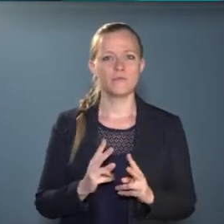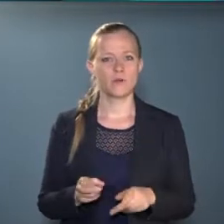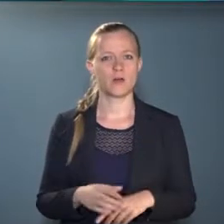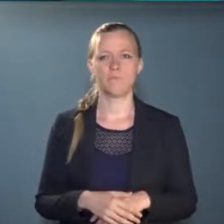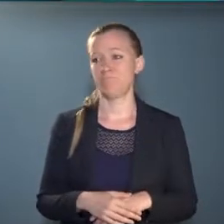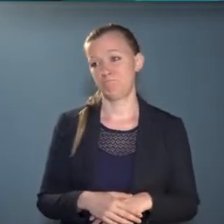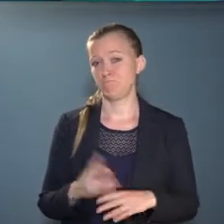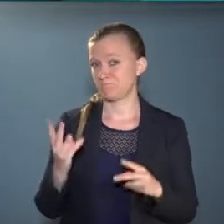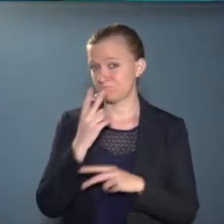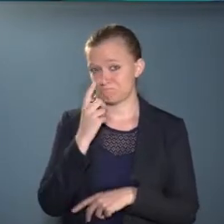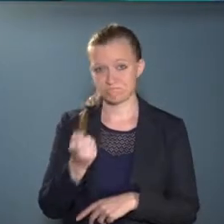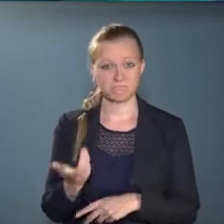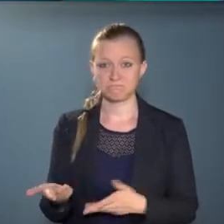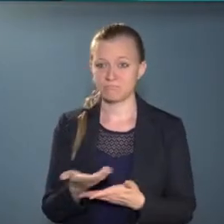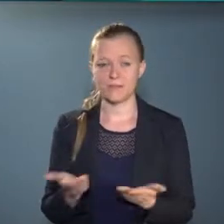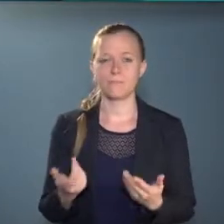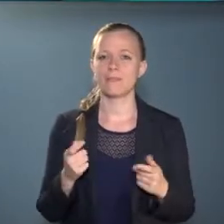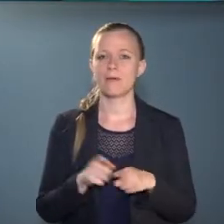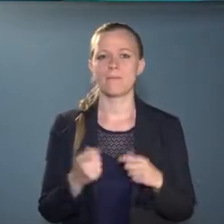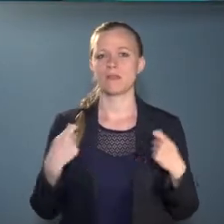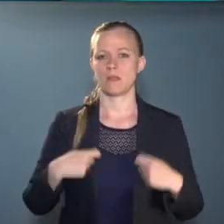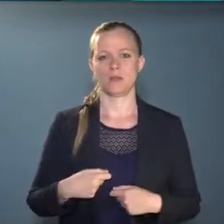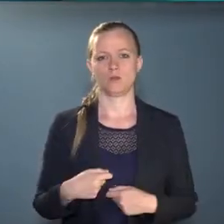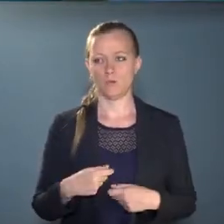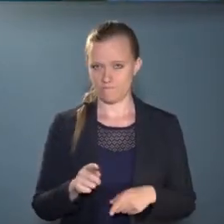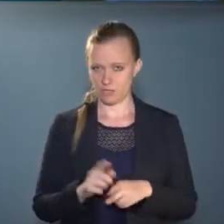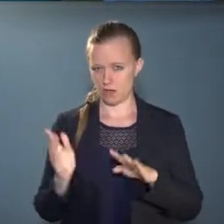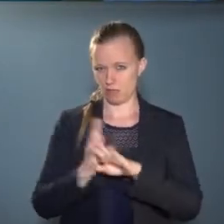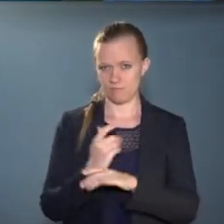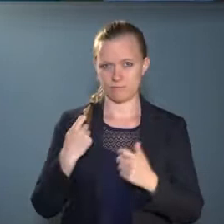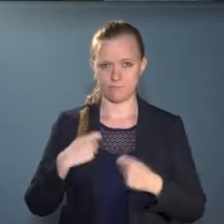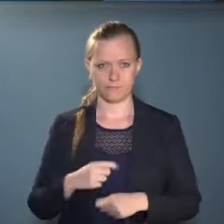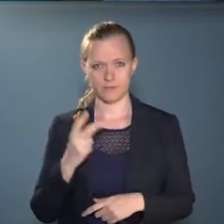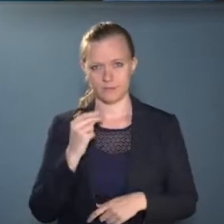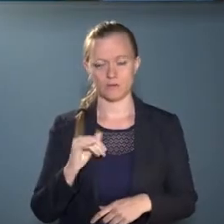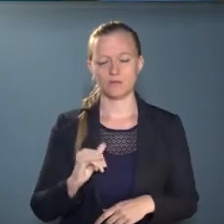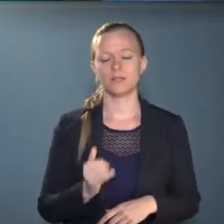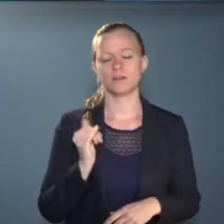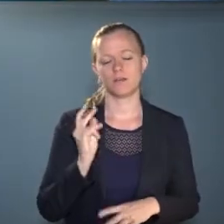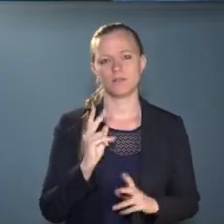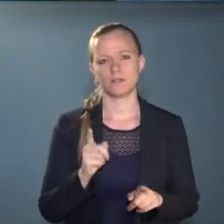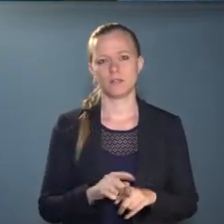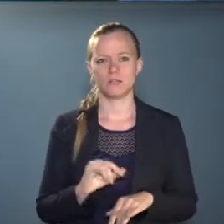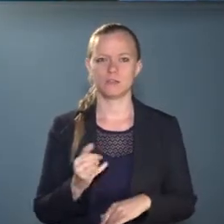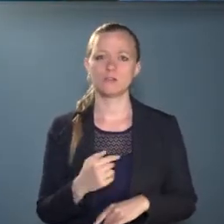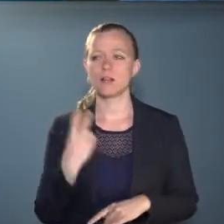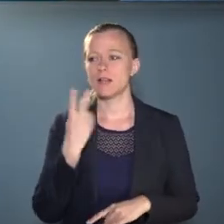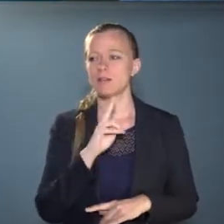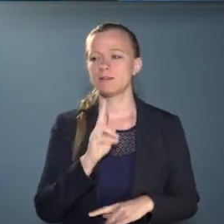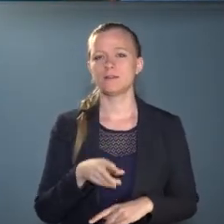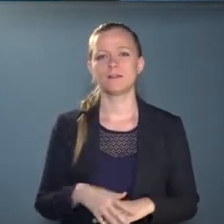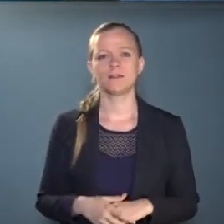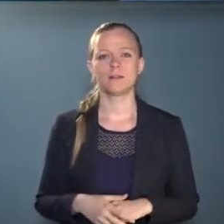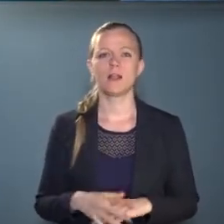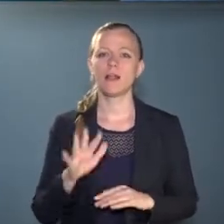akiket nem veszek észre, mert hogy nem egyenruhában vannak. Vannak ilyenek? Vannak ilyenek is, igen. Azt látni kell, hogy